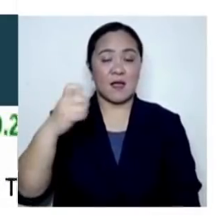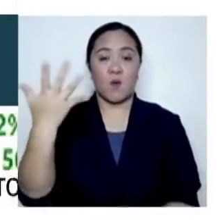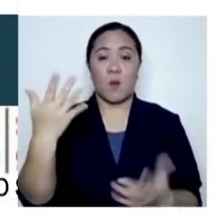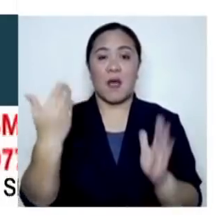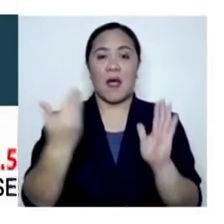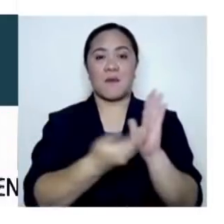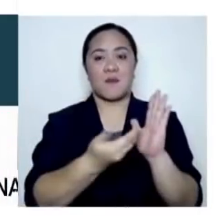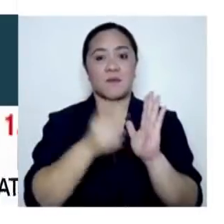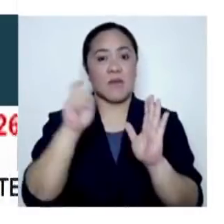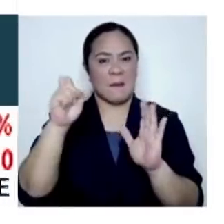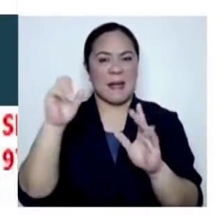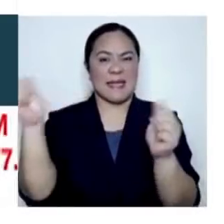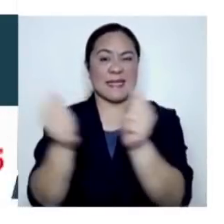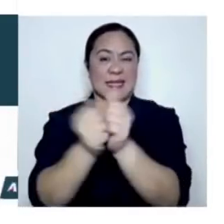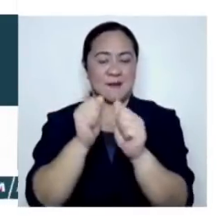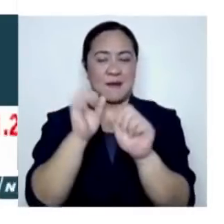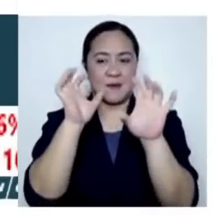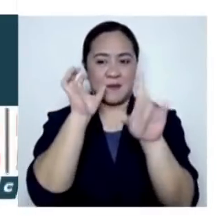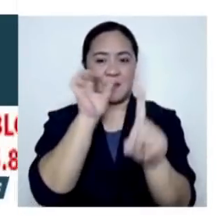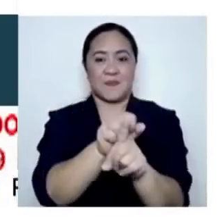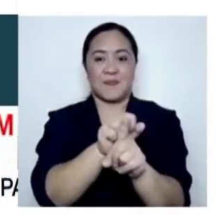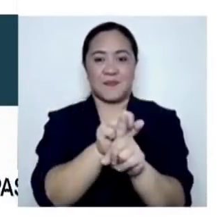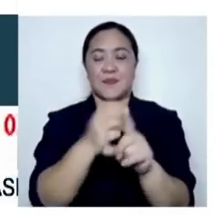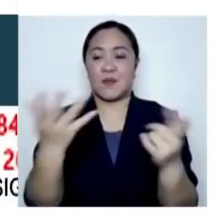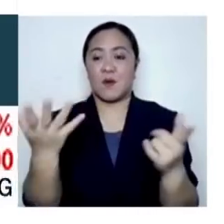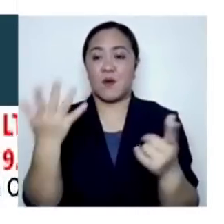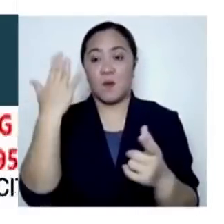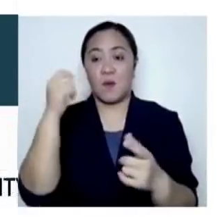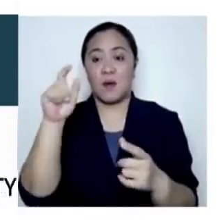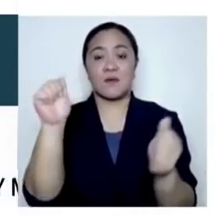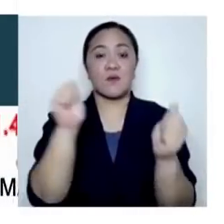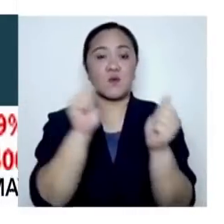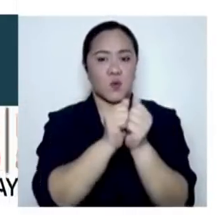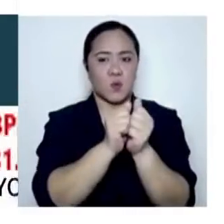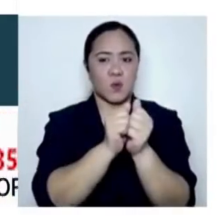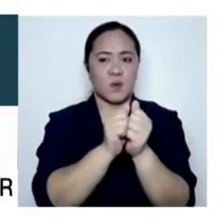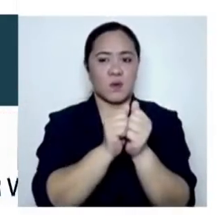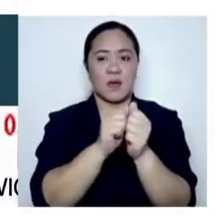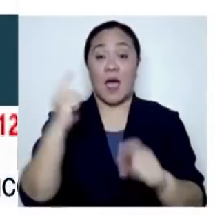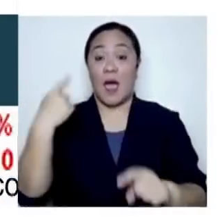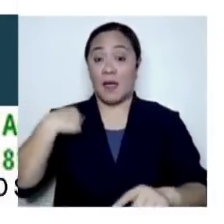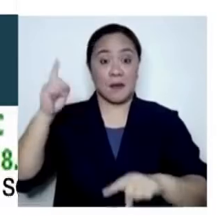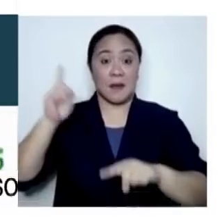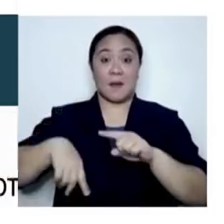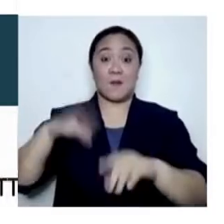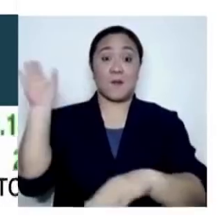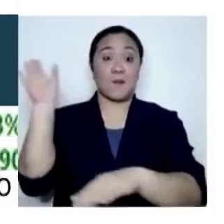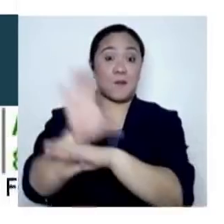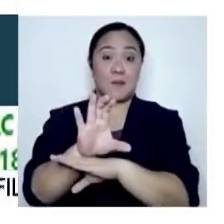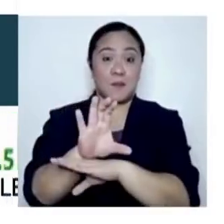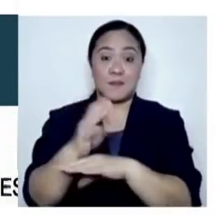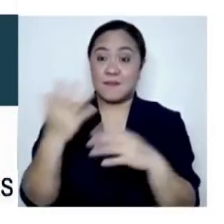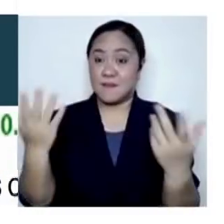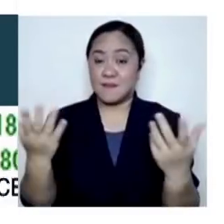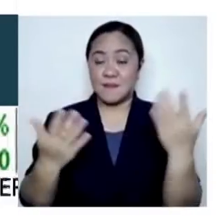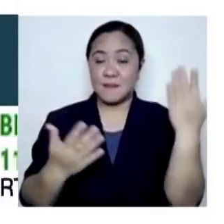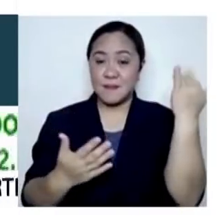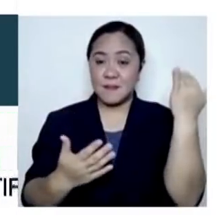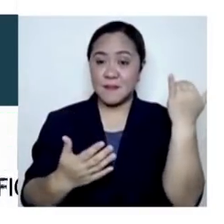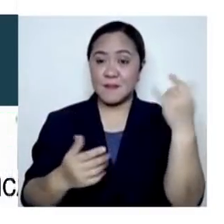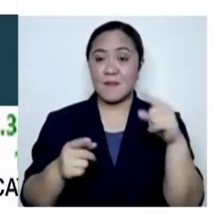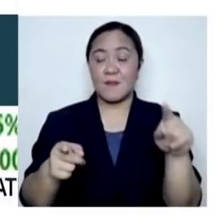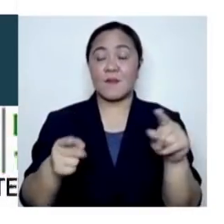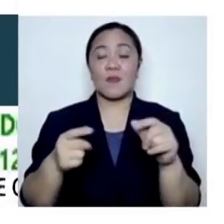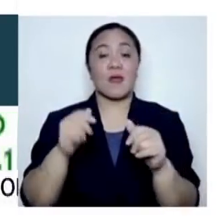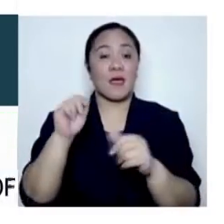siya. Ang damdamin ng tao, dapat kasama siya. I could not force myself to do that. In the same manner, past investigations, kung